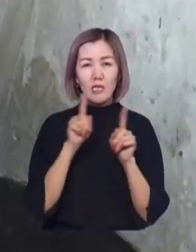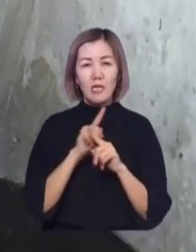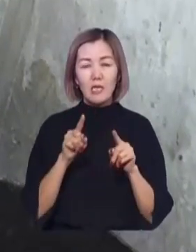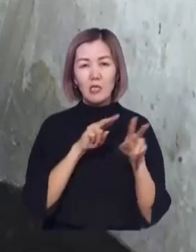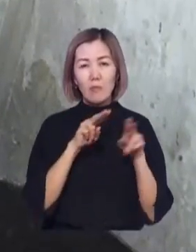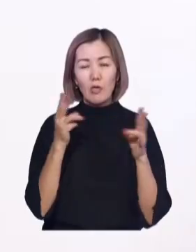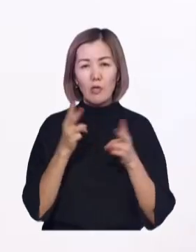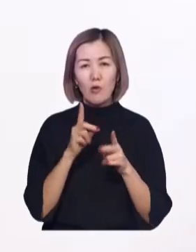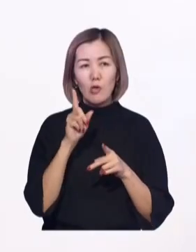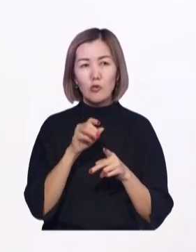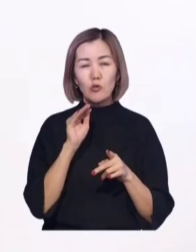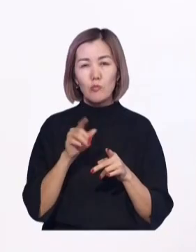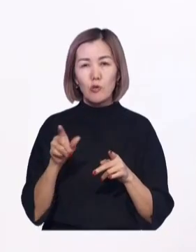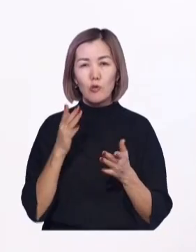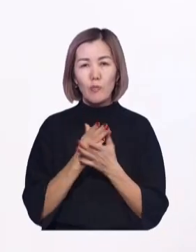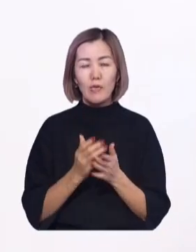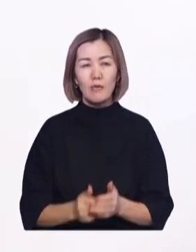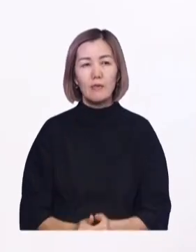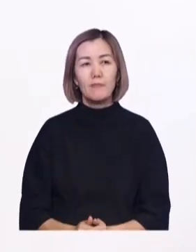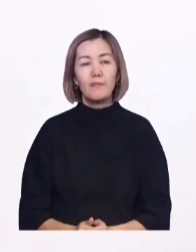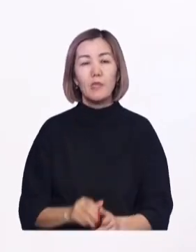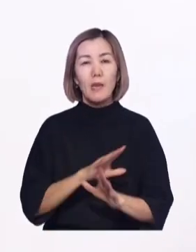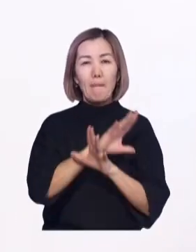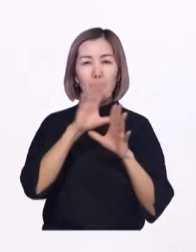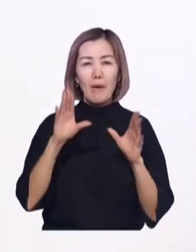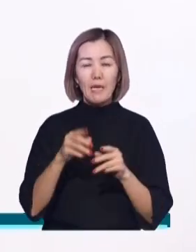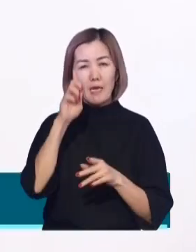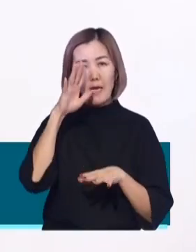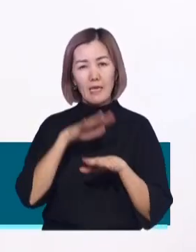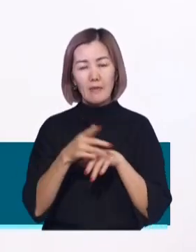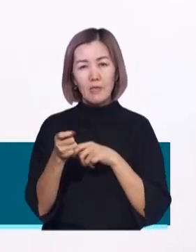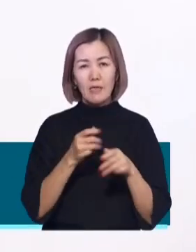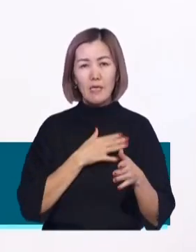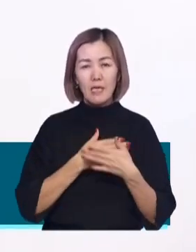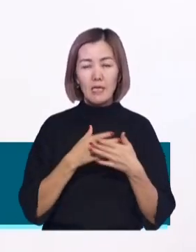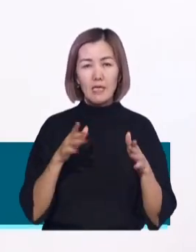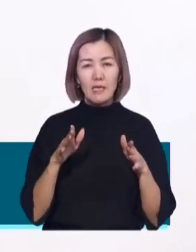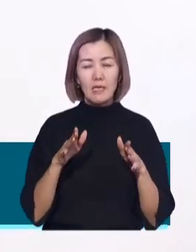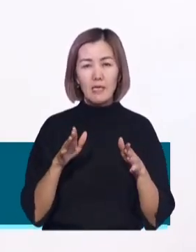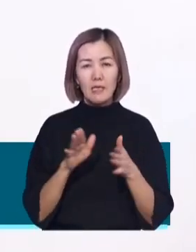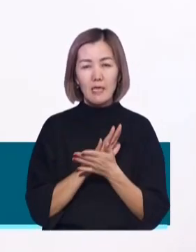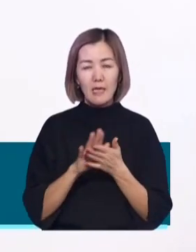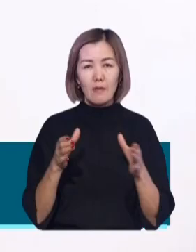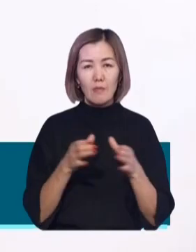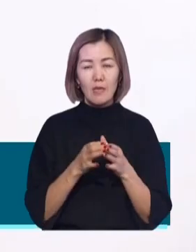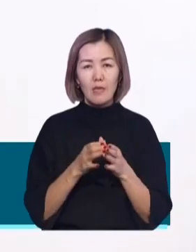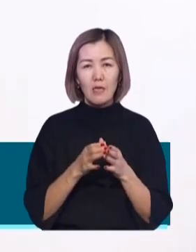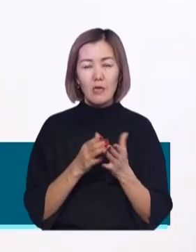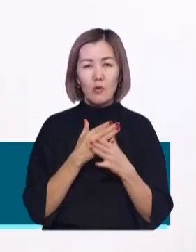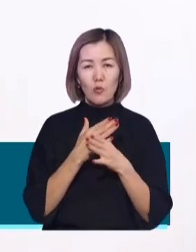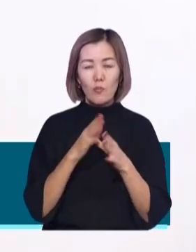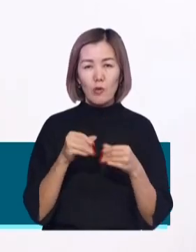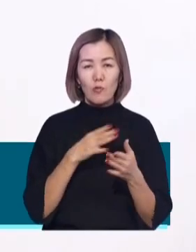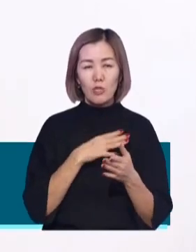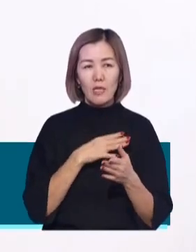мыңнан астам үй бар. Олардың барлығына әкімдіктермен және еріктілермен бірлесіп атаулы көмектер көрсетіледі.